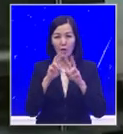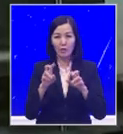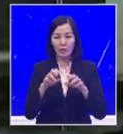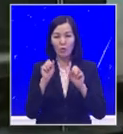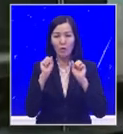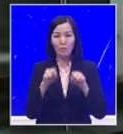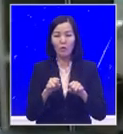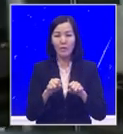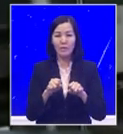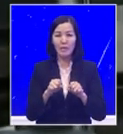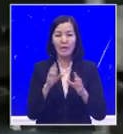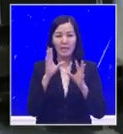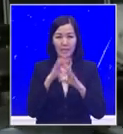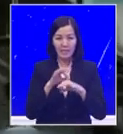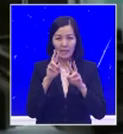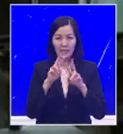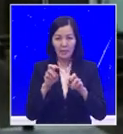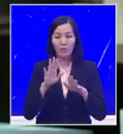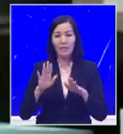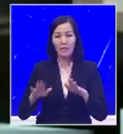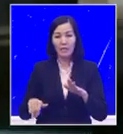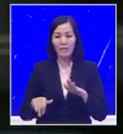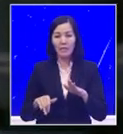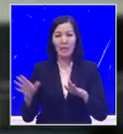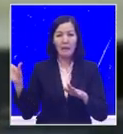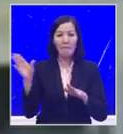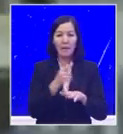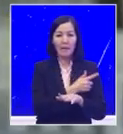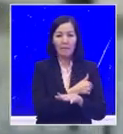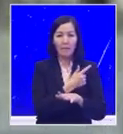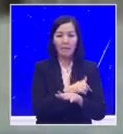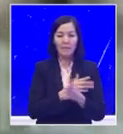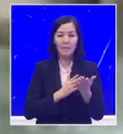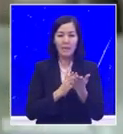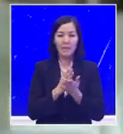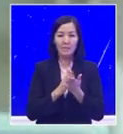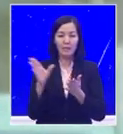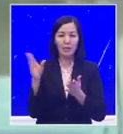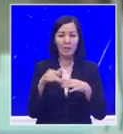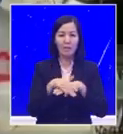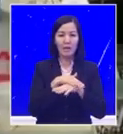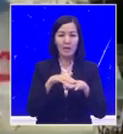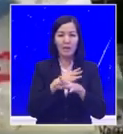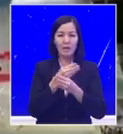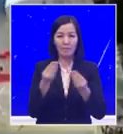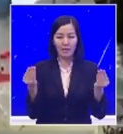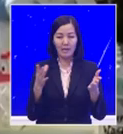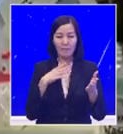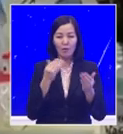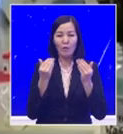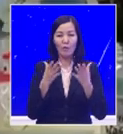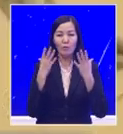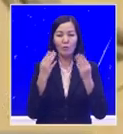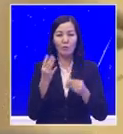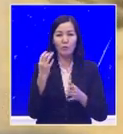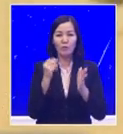құрылғы арнайы тексеруден өткеннен кейін ғана барша медицина қызметкерлері мен жалпы жұртқа таратылады. Күні бүгінге дейін